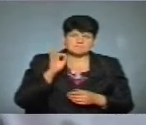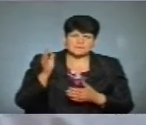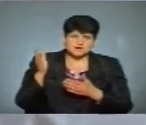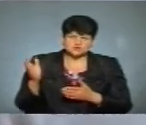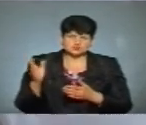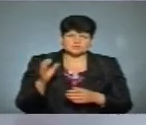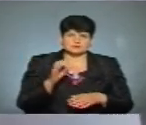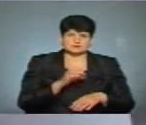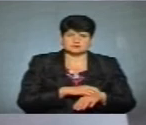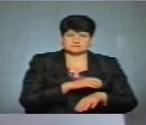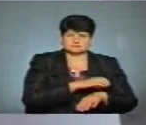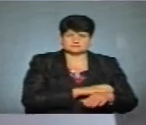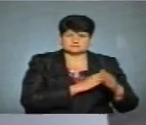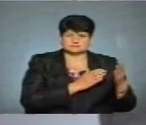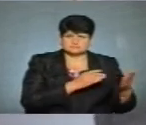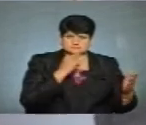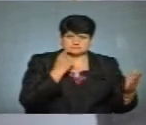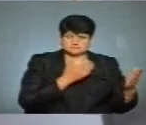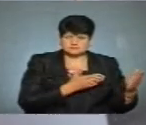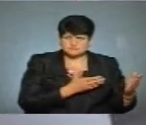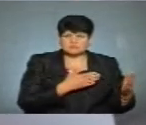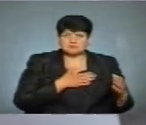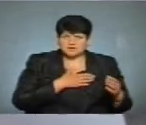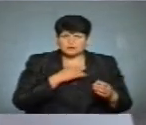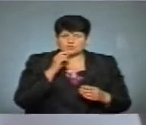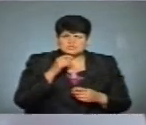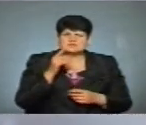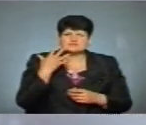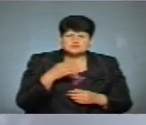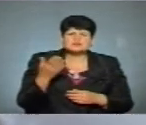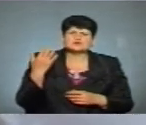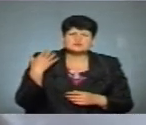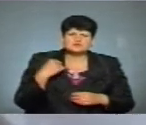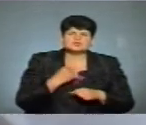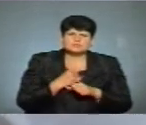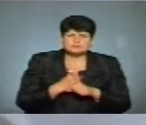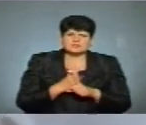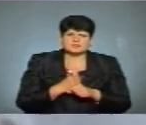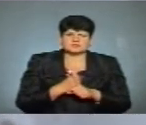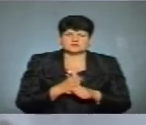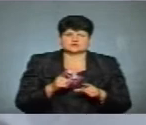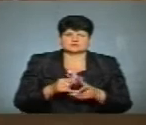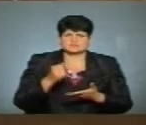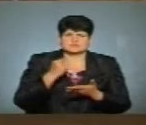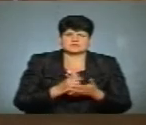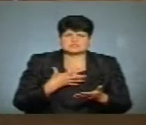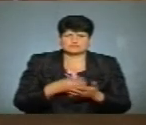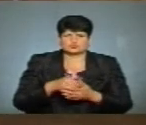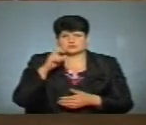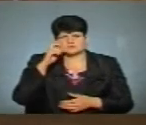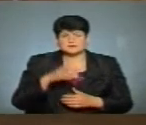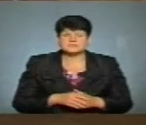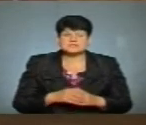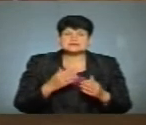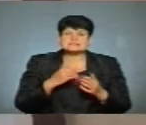Німеччиною і радянською Росією. Ми, українці, вже тоді зробили крок до утвердження своєї держави.